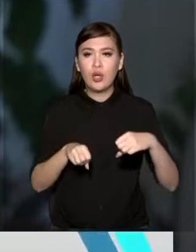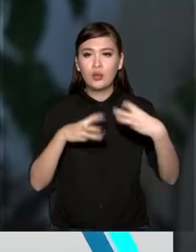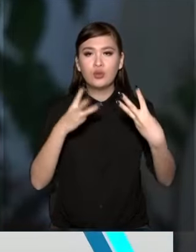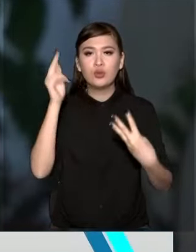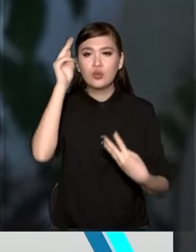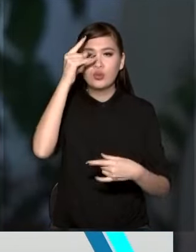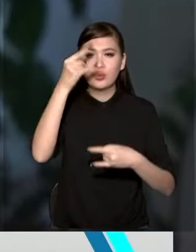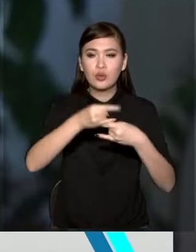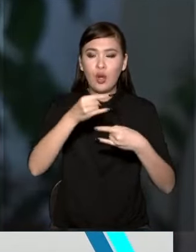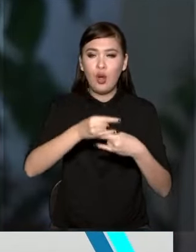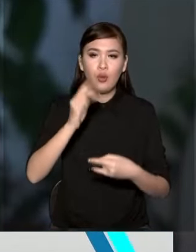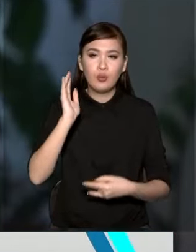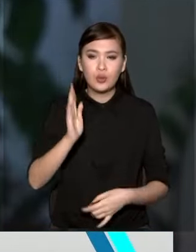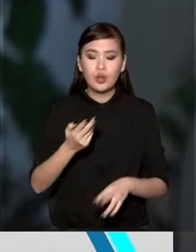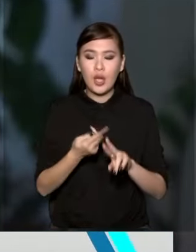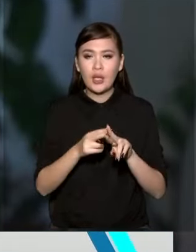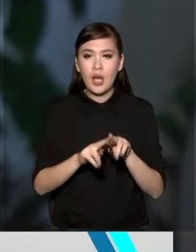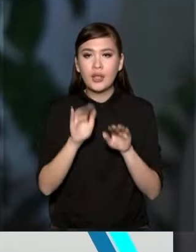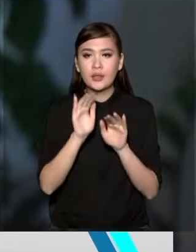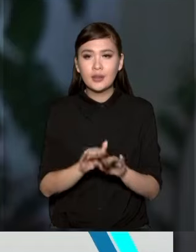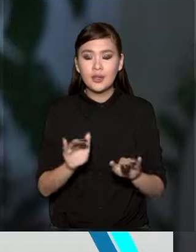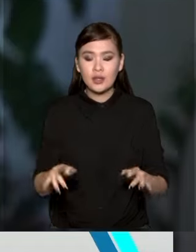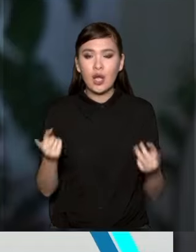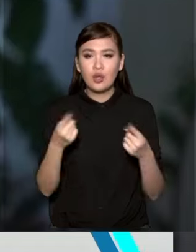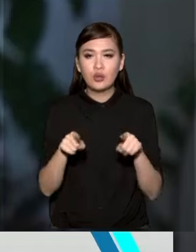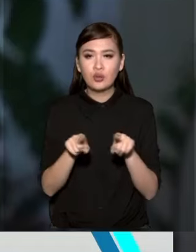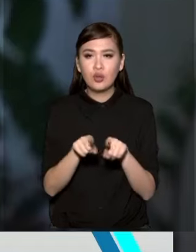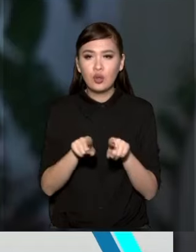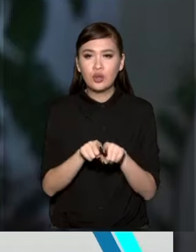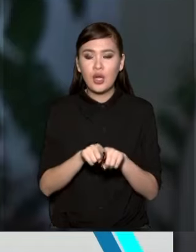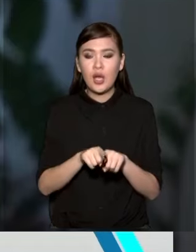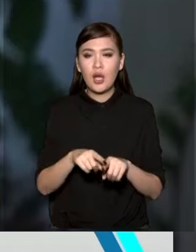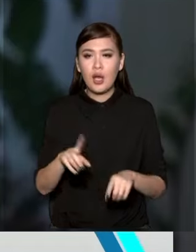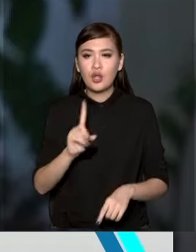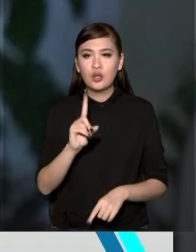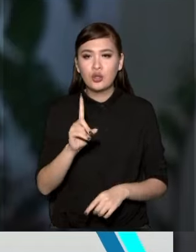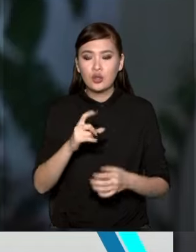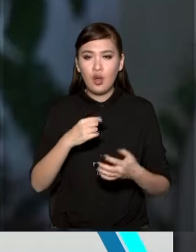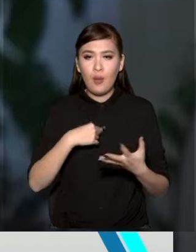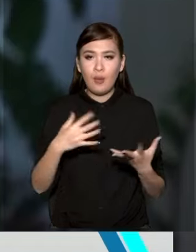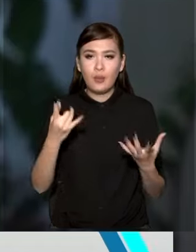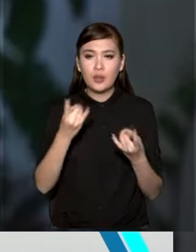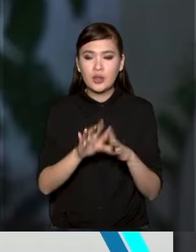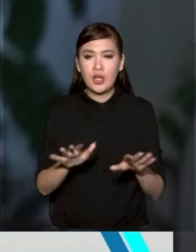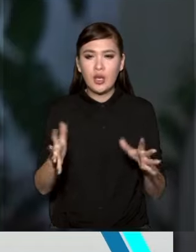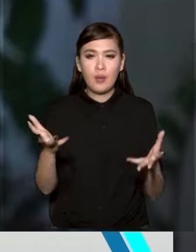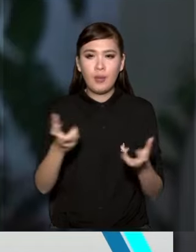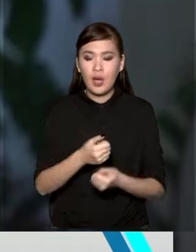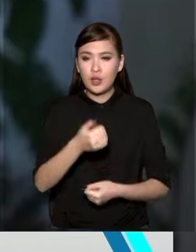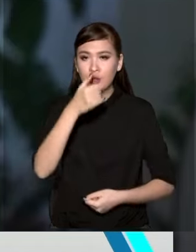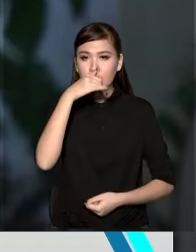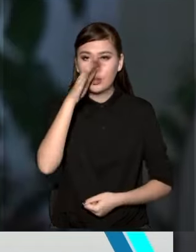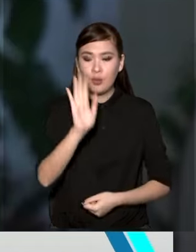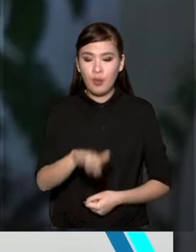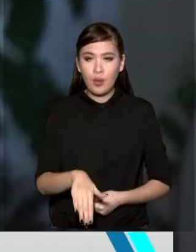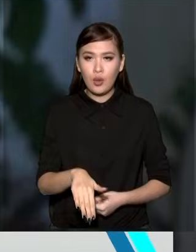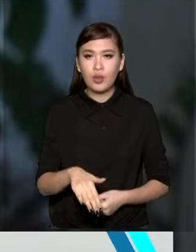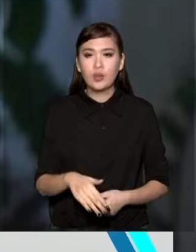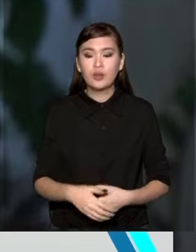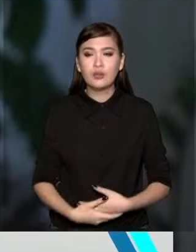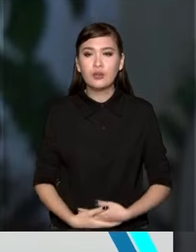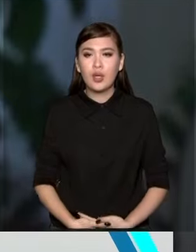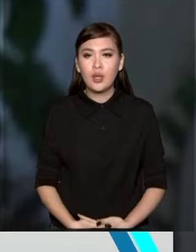обучение. По детским садам такая же ситуация. К сожалению, мы принять детей в детские учреждения, дошкольные учреждения